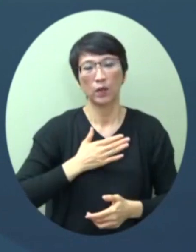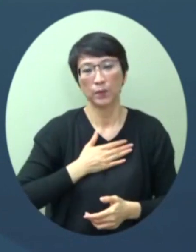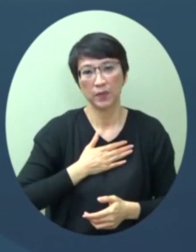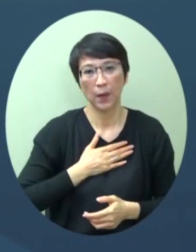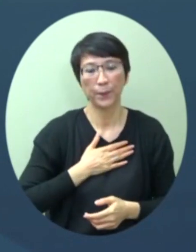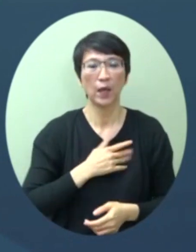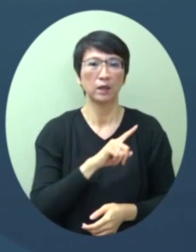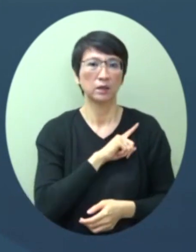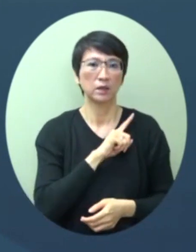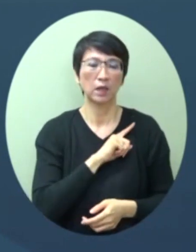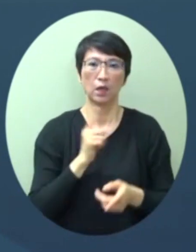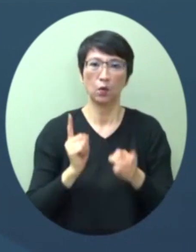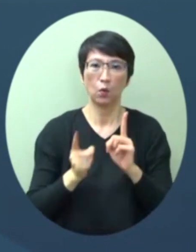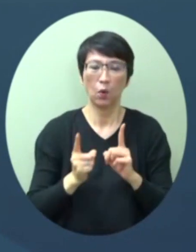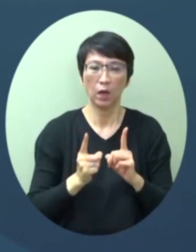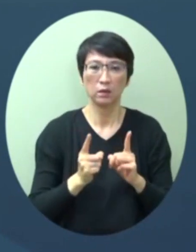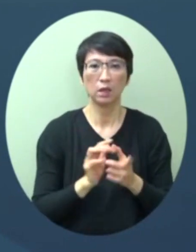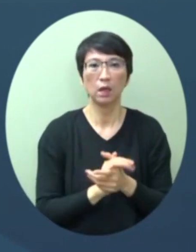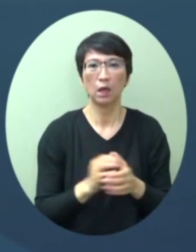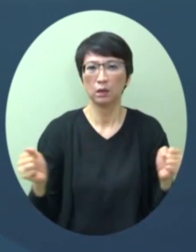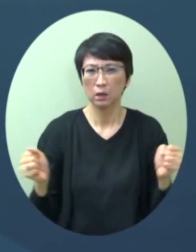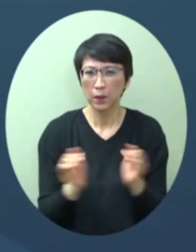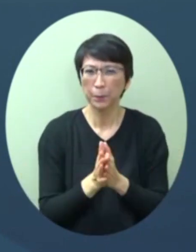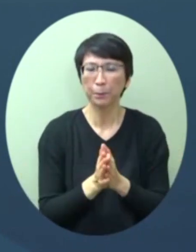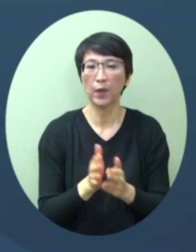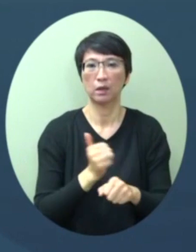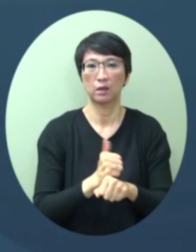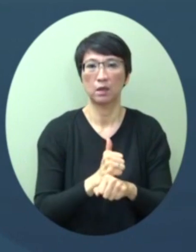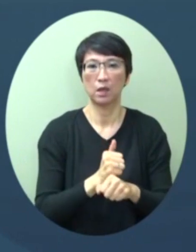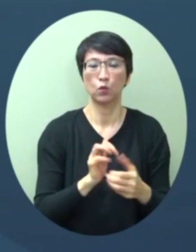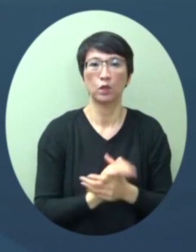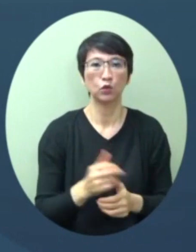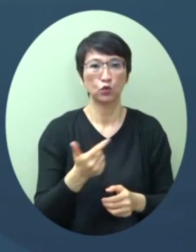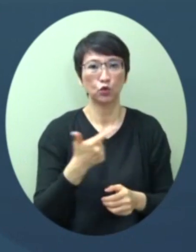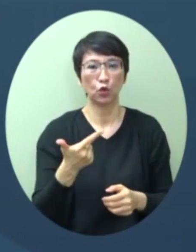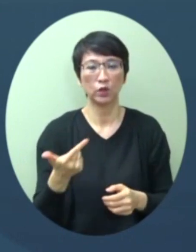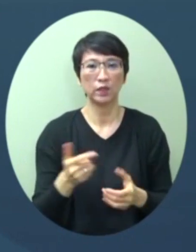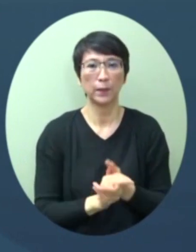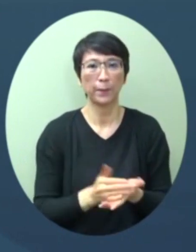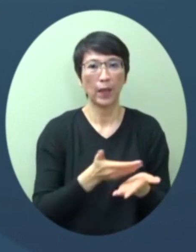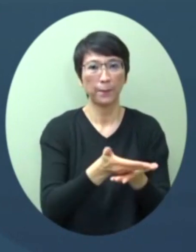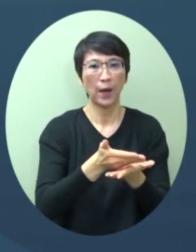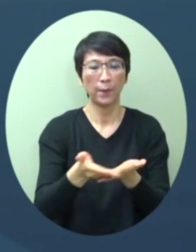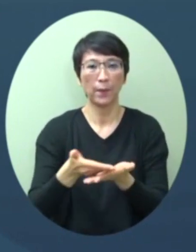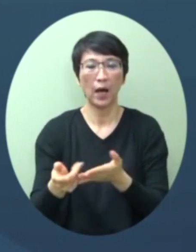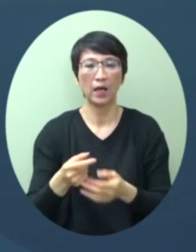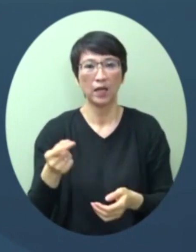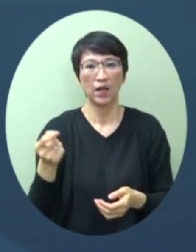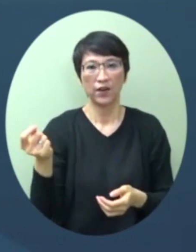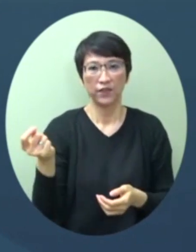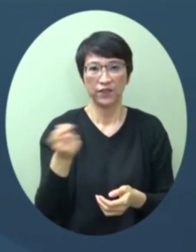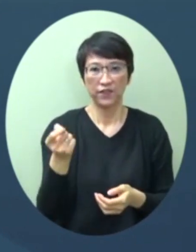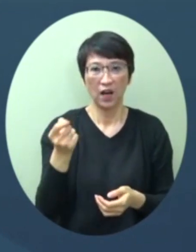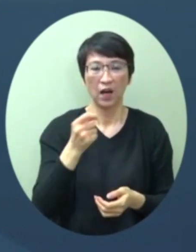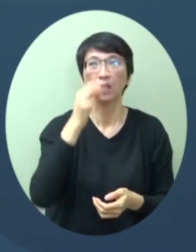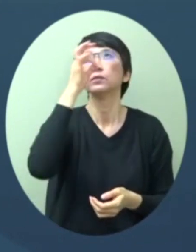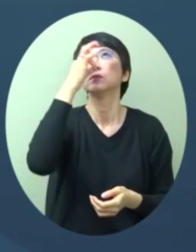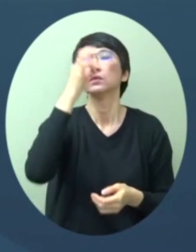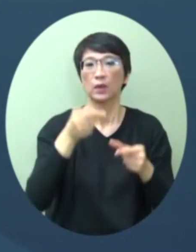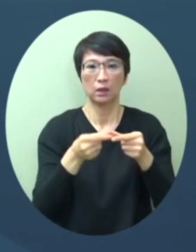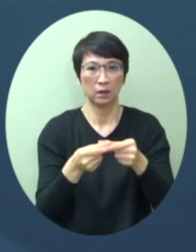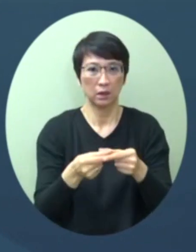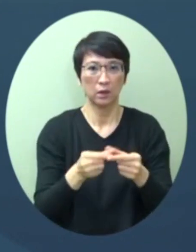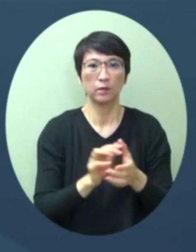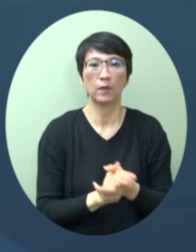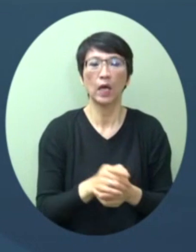会不会无形中被感染呢所以大量派发快速抗原的检测包